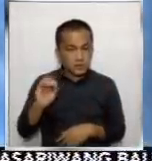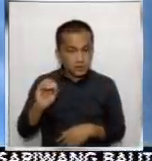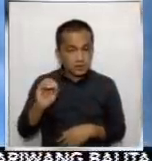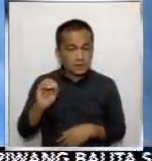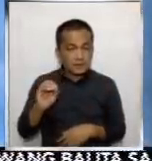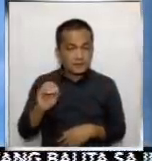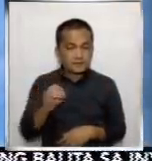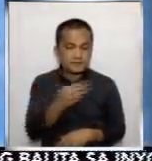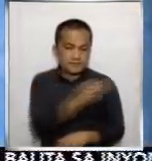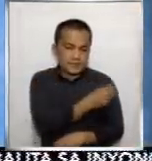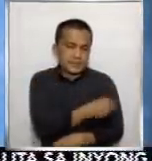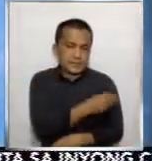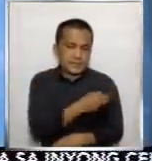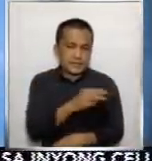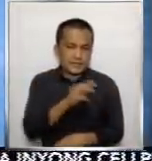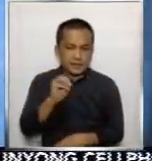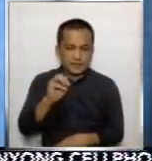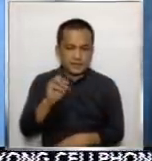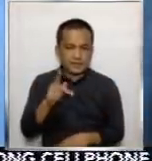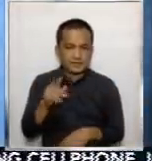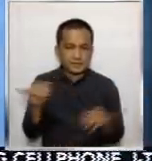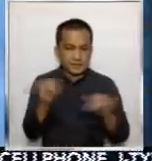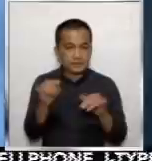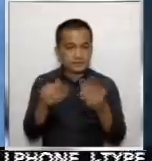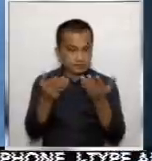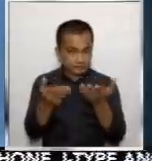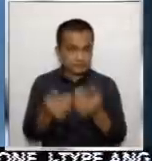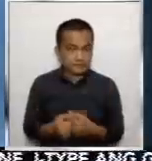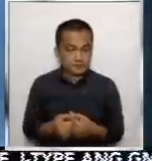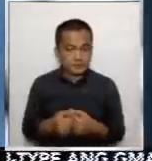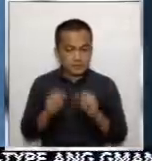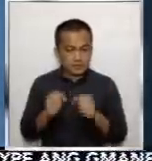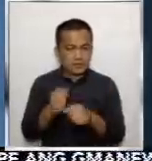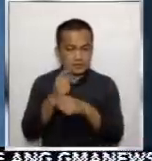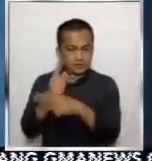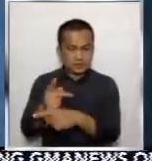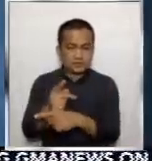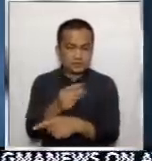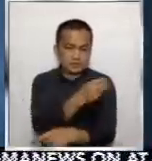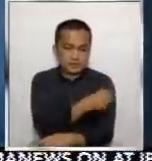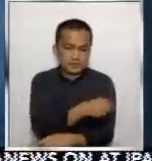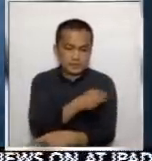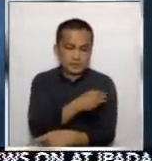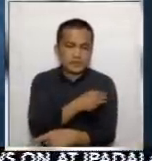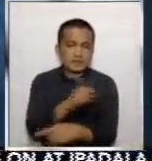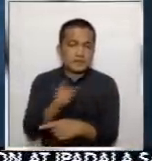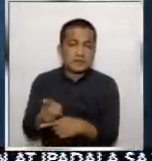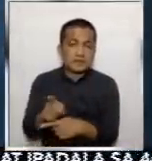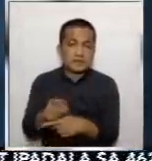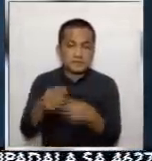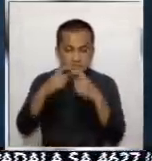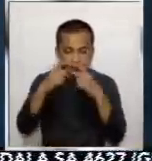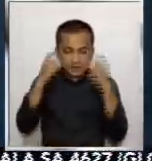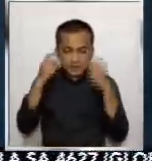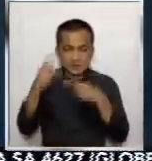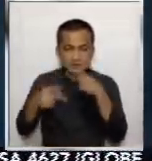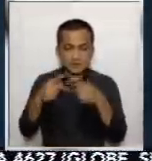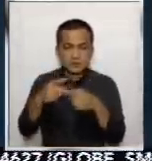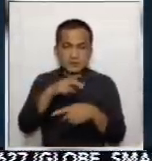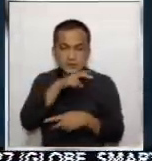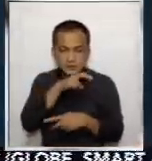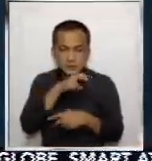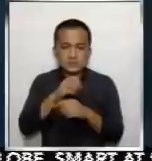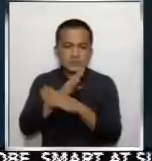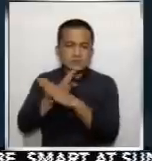medical mask gaya nito. Bukod daw sa kayang protektahan ng medical mask ang mga tao mula sa impeksyon, naiiwasan din yung mga